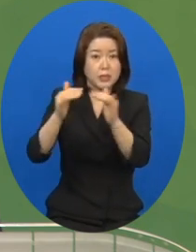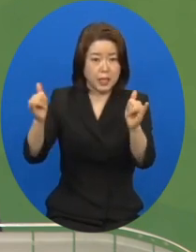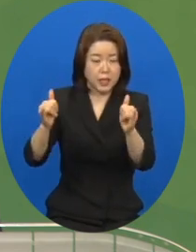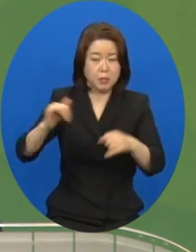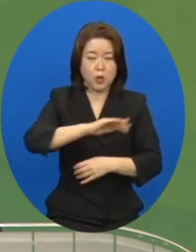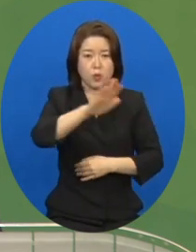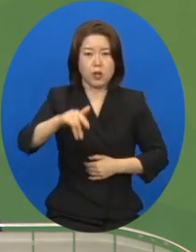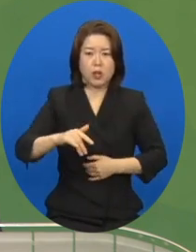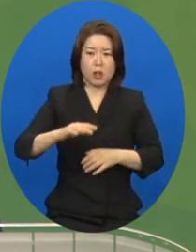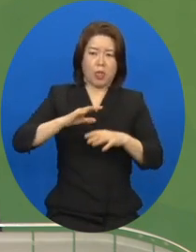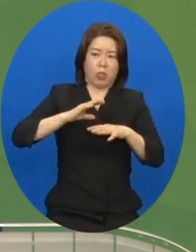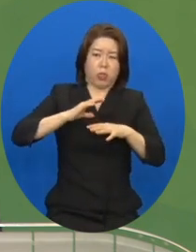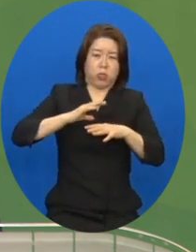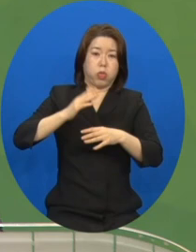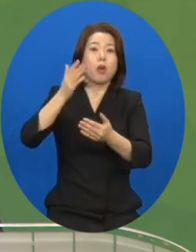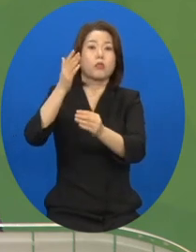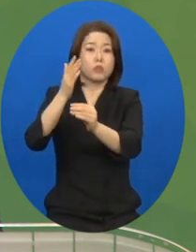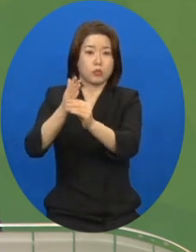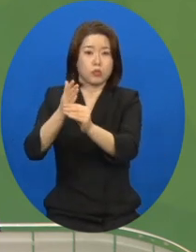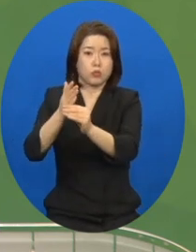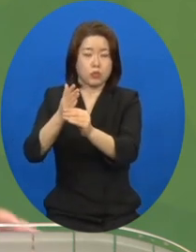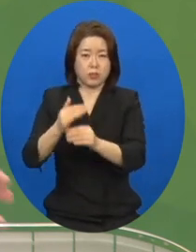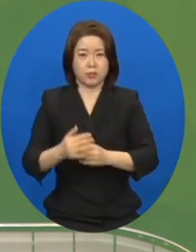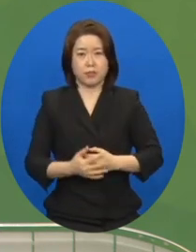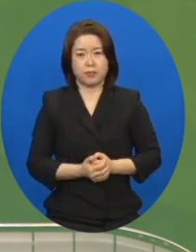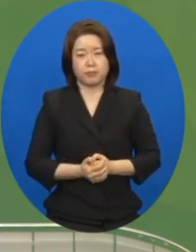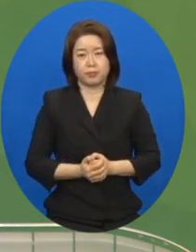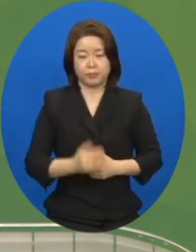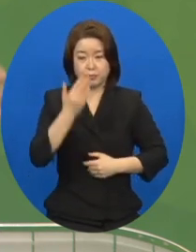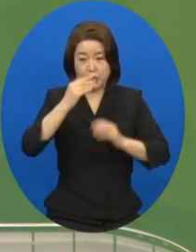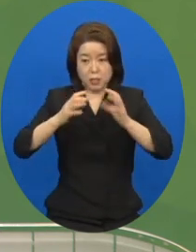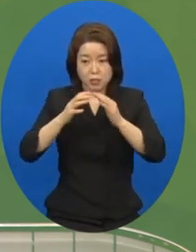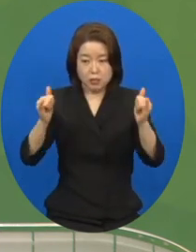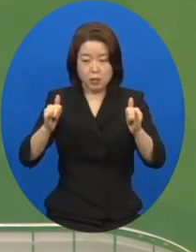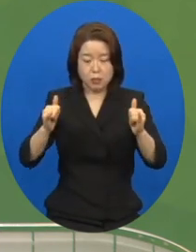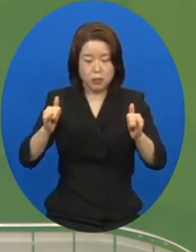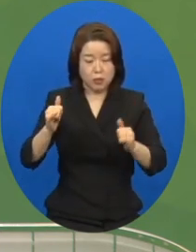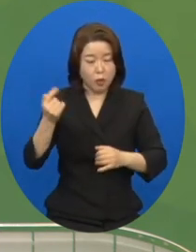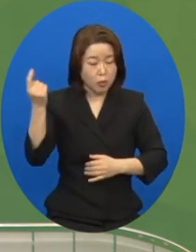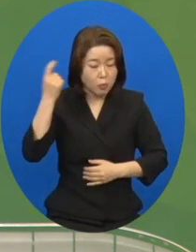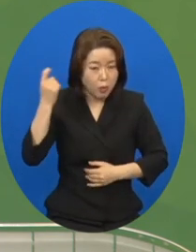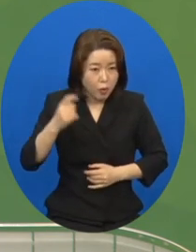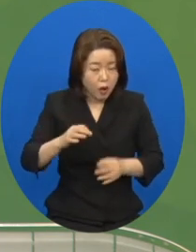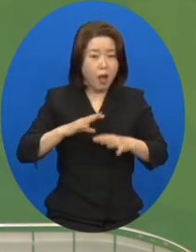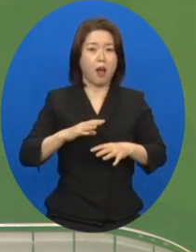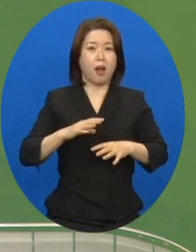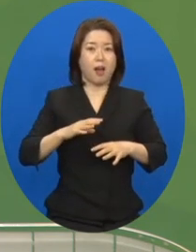우리를 무서워하고 있습니다. 이스라엘 백성들은 깜짝 놀랐습니다.